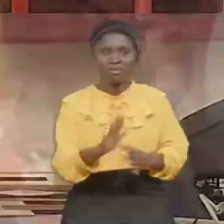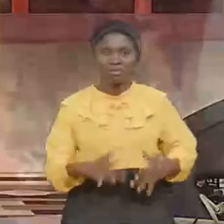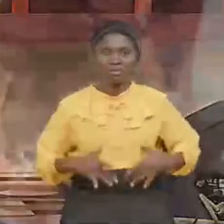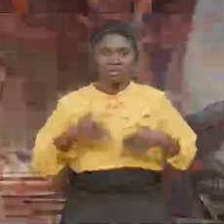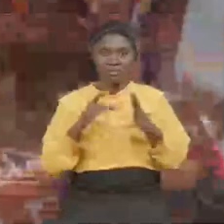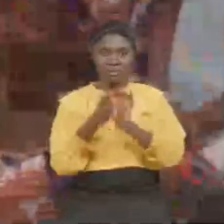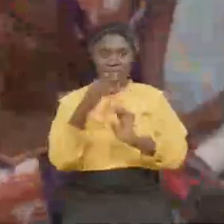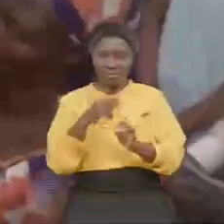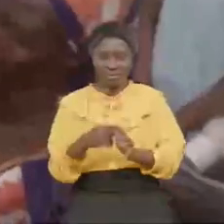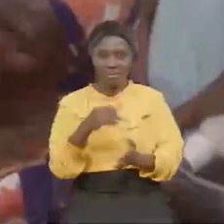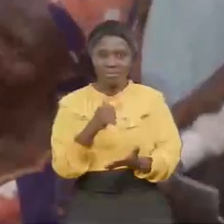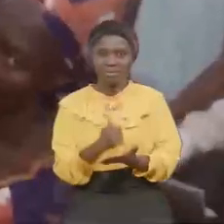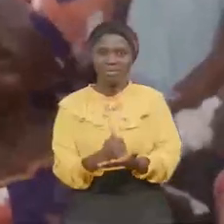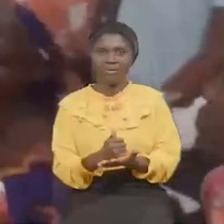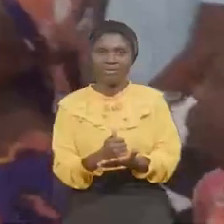Jésus.